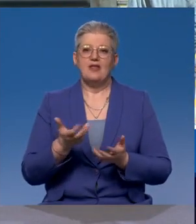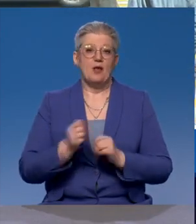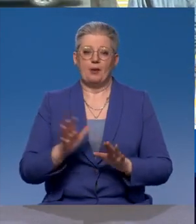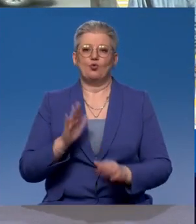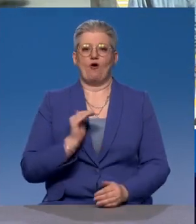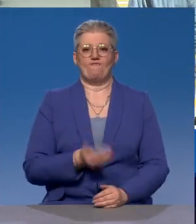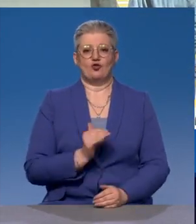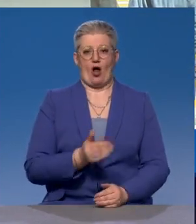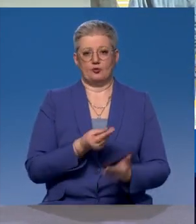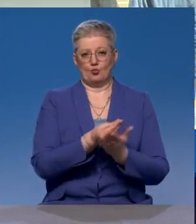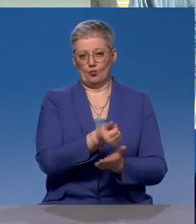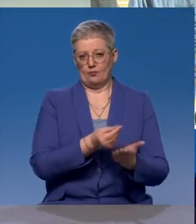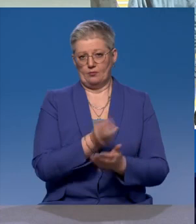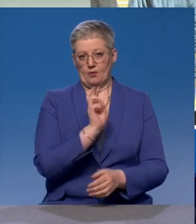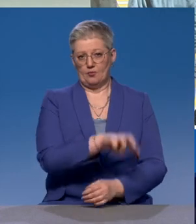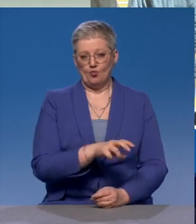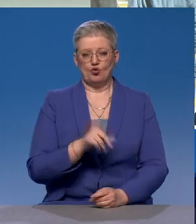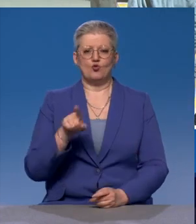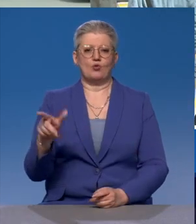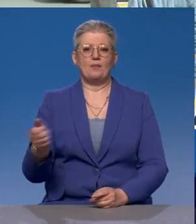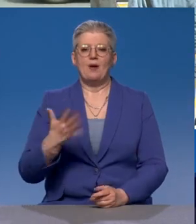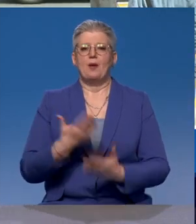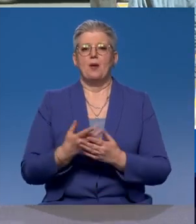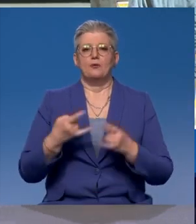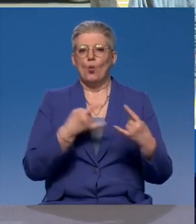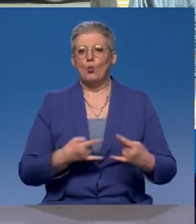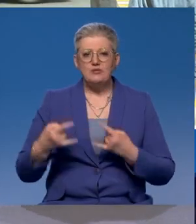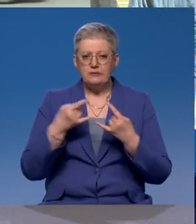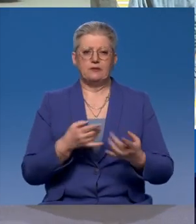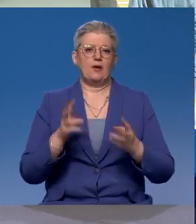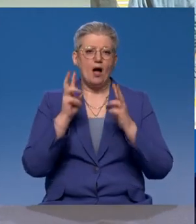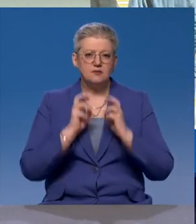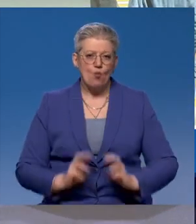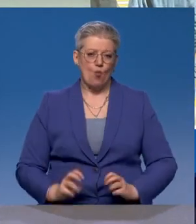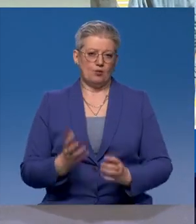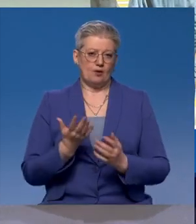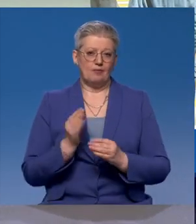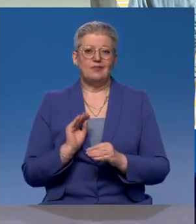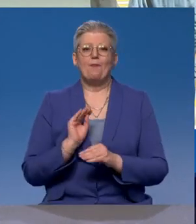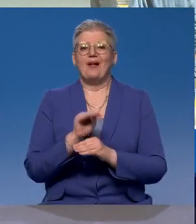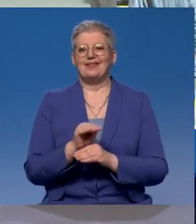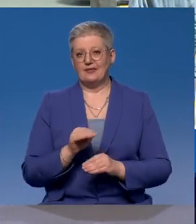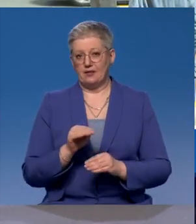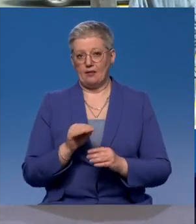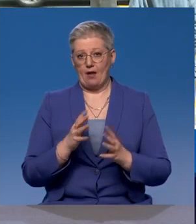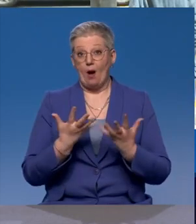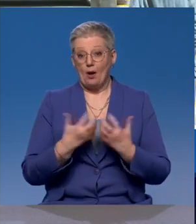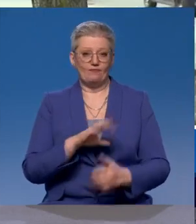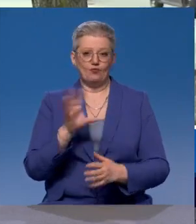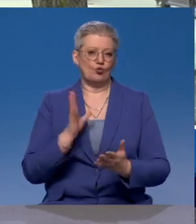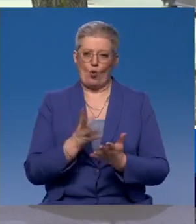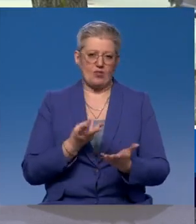частную клинику. Какие-то УЗИ, осмотры, то есть дополнительно как оборудование, все идет на платной